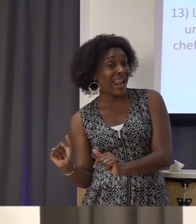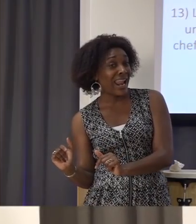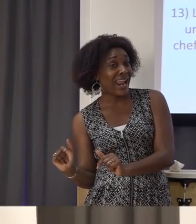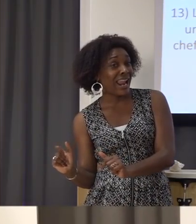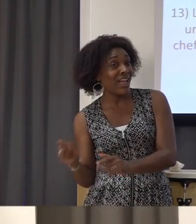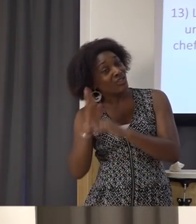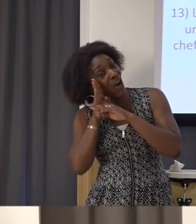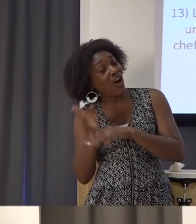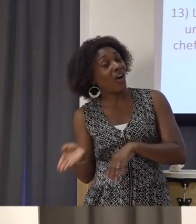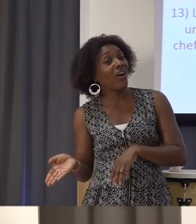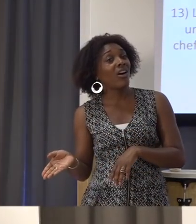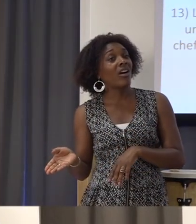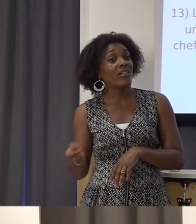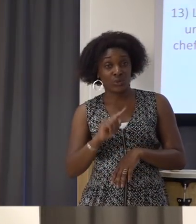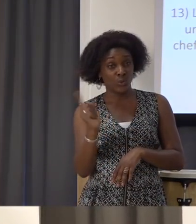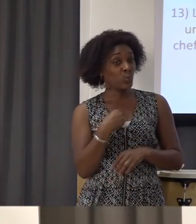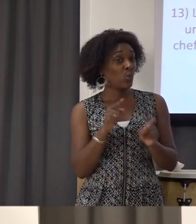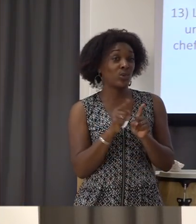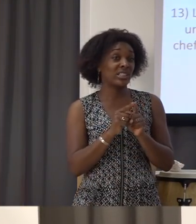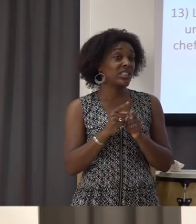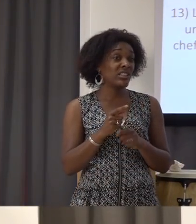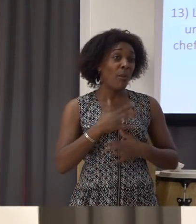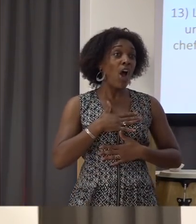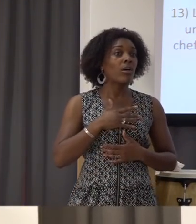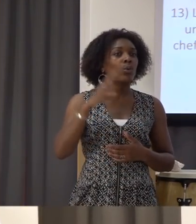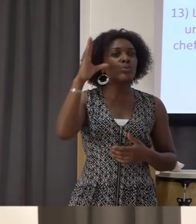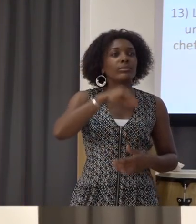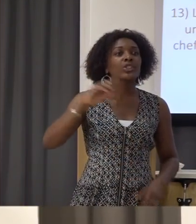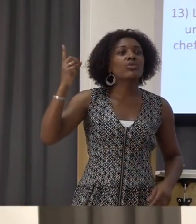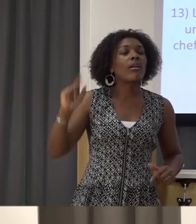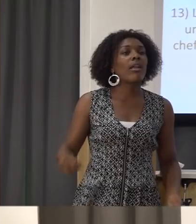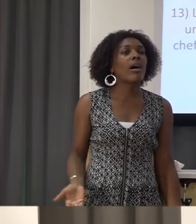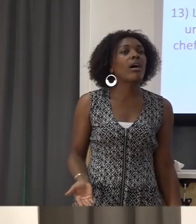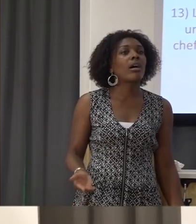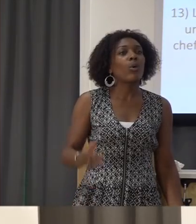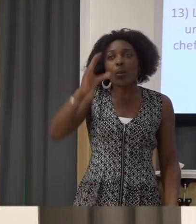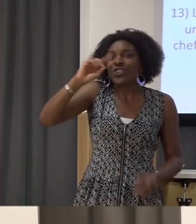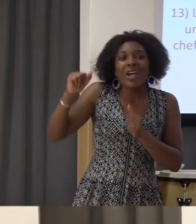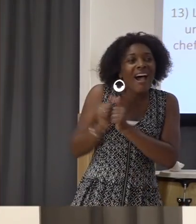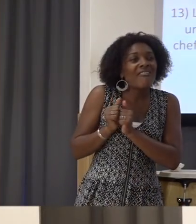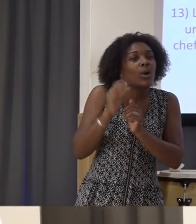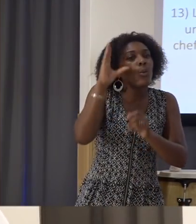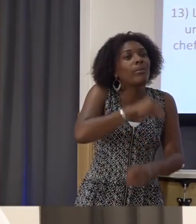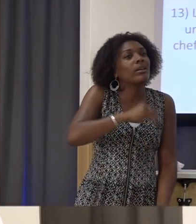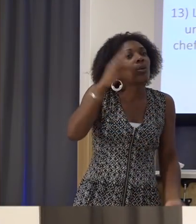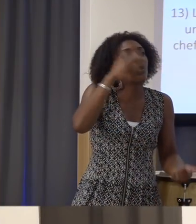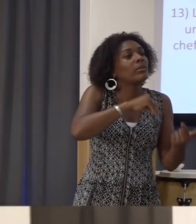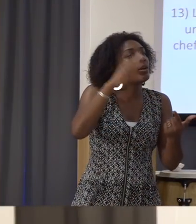nous arrive. Et nous oublions qui est Dieu. Ça nous arrive. Et nous